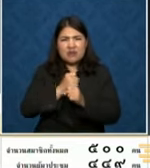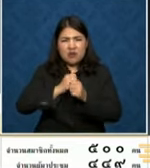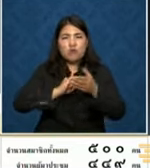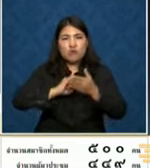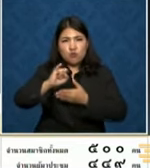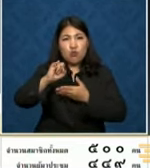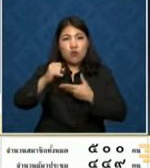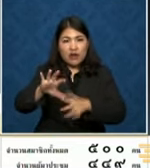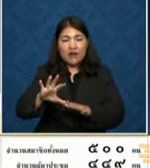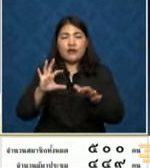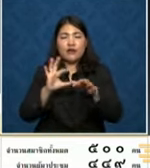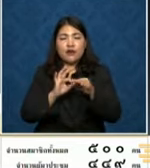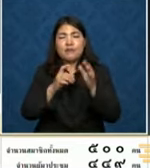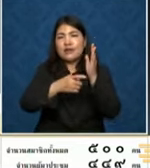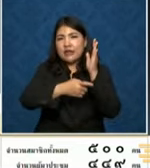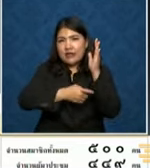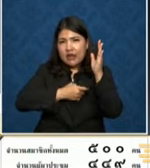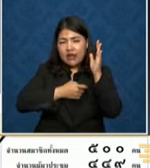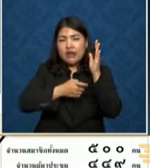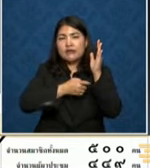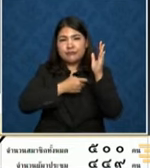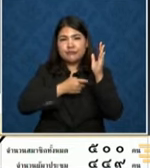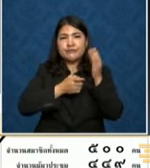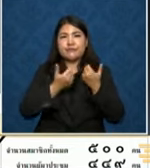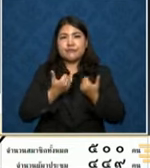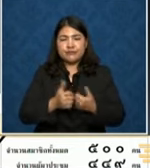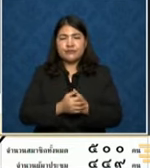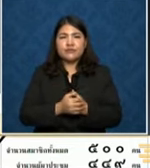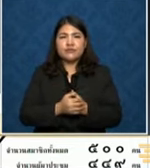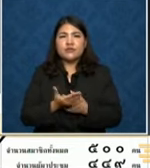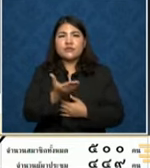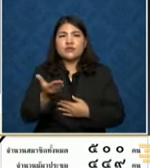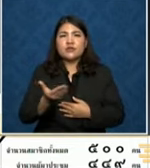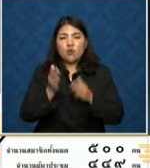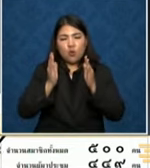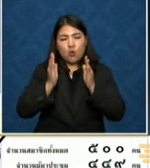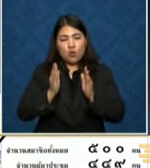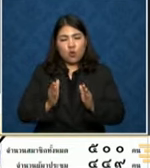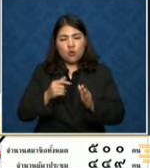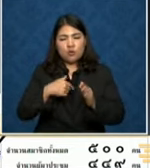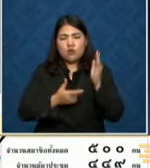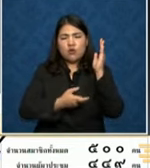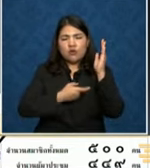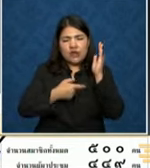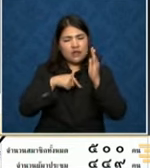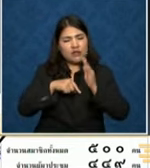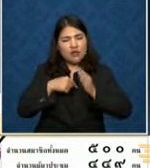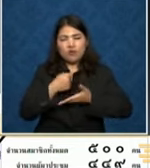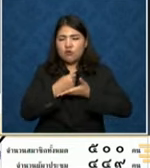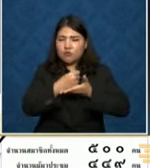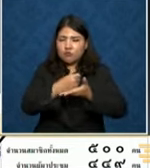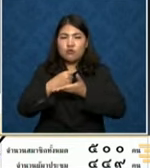ในเรื่องของยางราคายางพารานะครับพี่น้องชาวสวนยางครับเราต้องช่วยกันผู้ประกอบการภายในประเทศเ